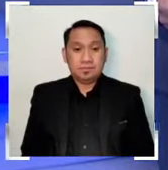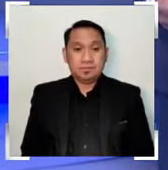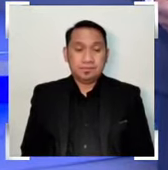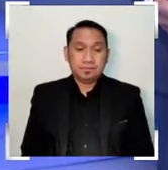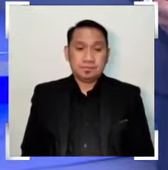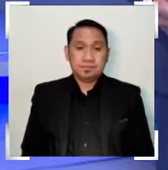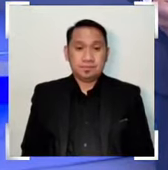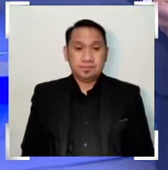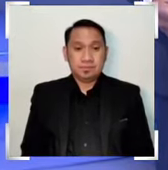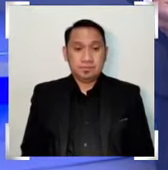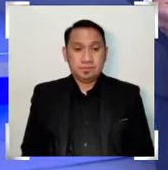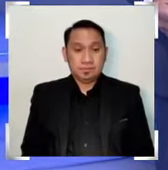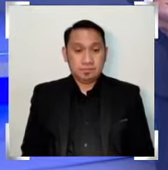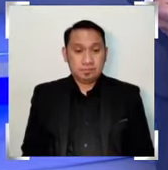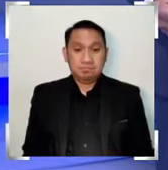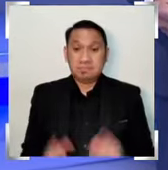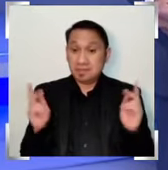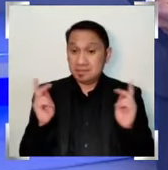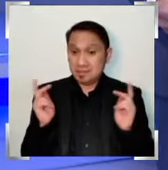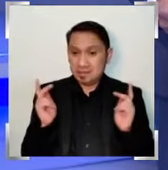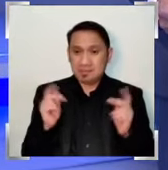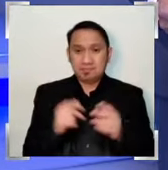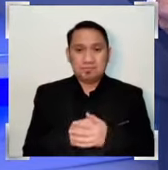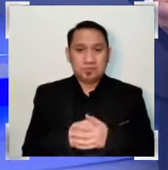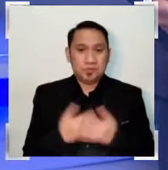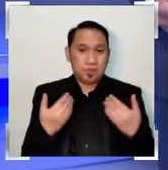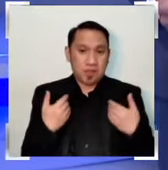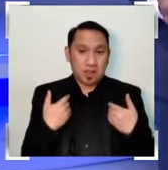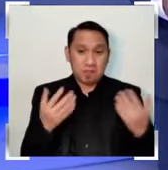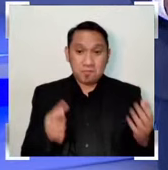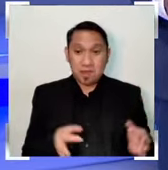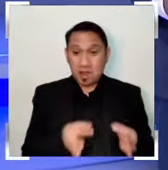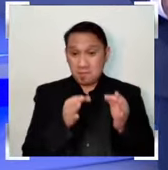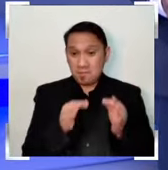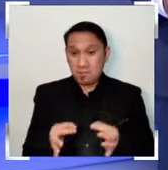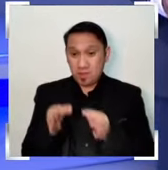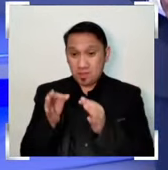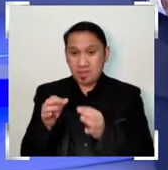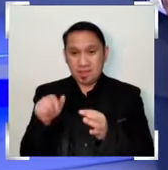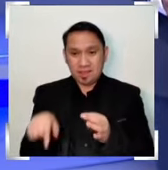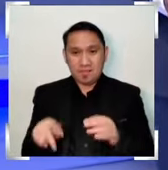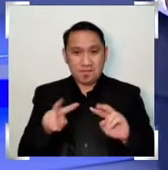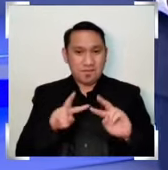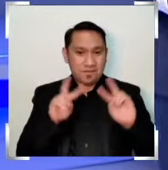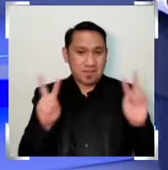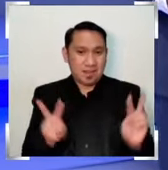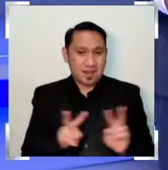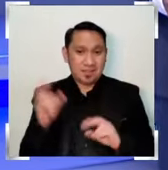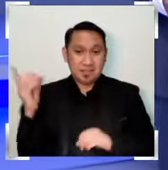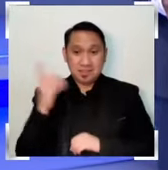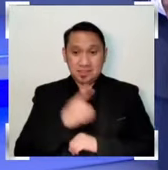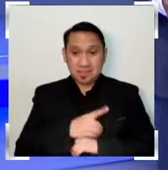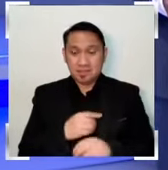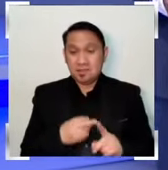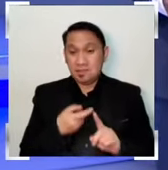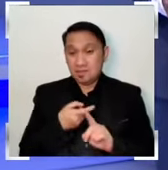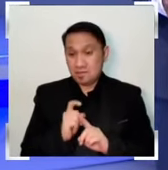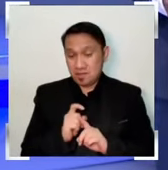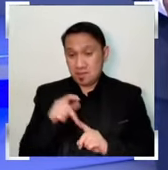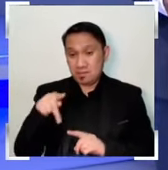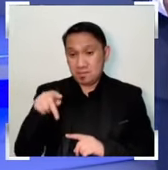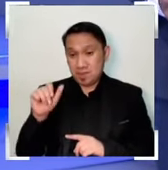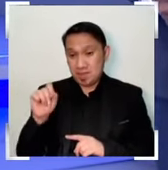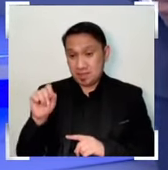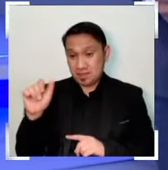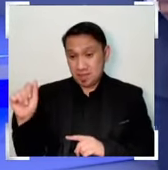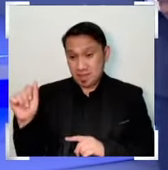Umabaw na naman ang kilig sa mga mass wedding sa iba't ibang panig ng bansa ngayong Valentine's Day. Sa datos ng Philippine Statistics Authority, dumarami nang